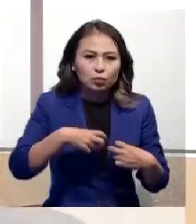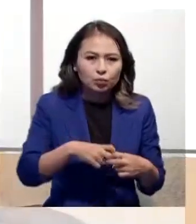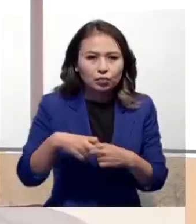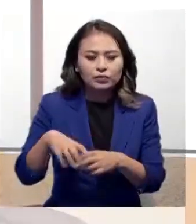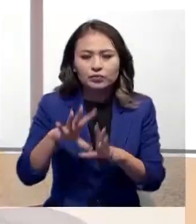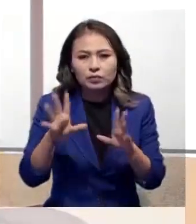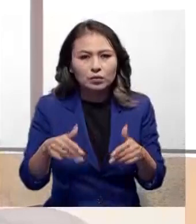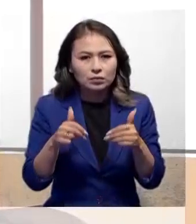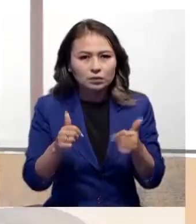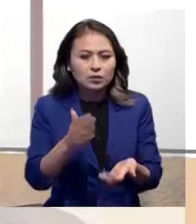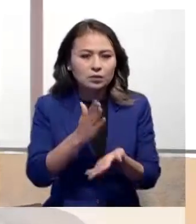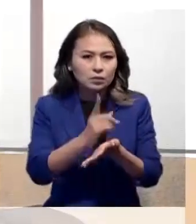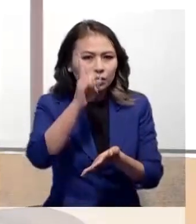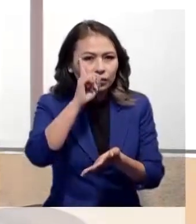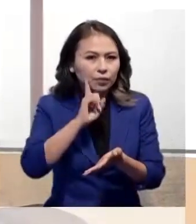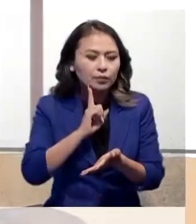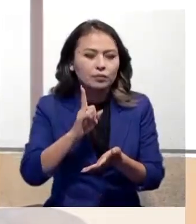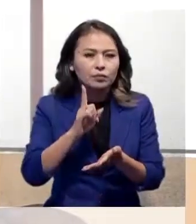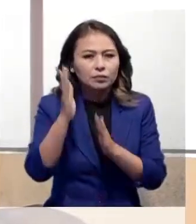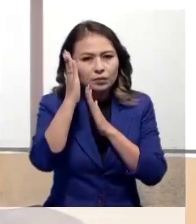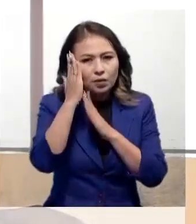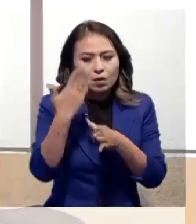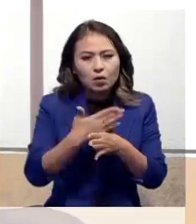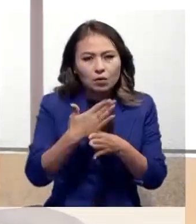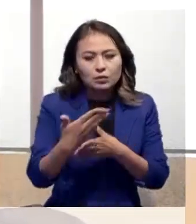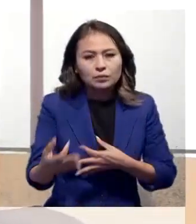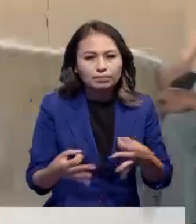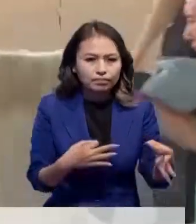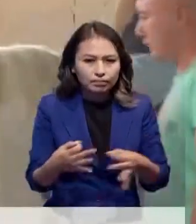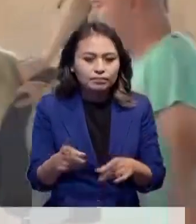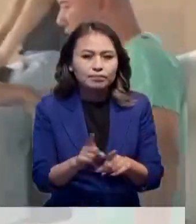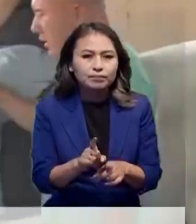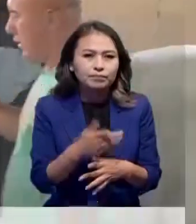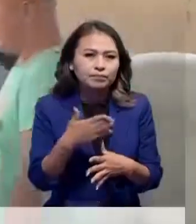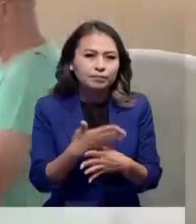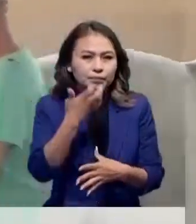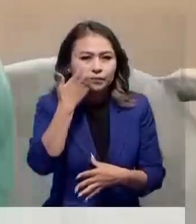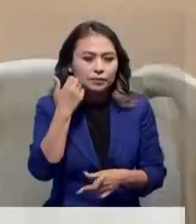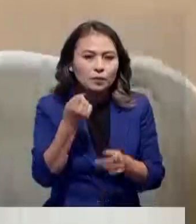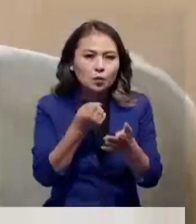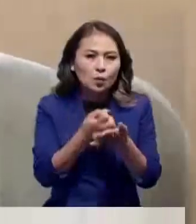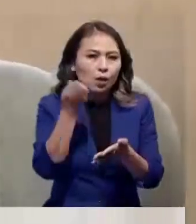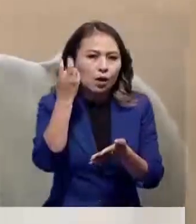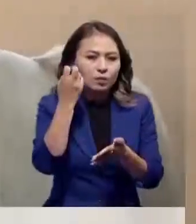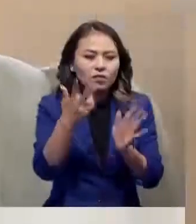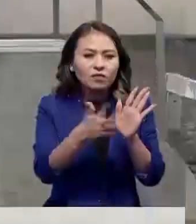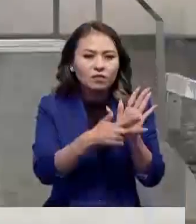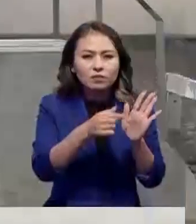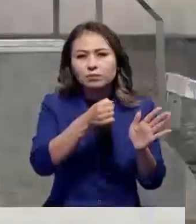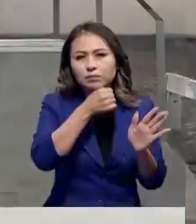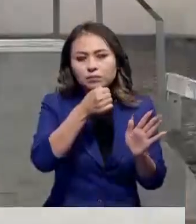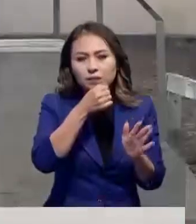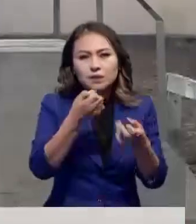Пайдасы бар, е, күшті. Ұнайды маған. Жақсы ұйықтауға да жүруге де бәріне. Қазір мұнда түске дейін 8 ересек, түстен кейін